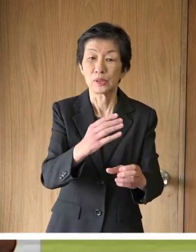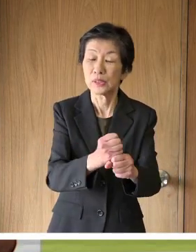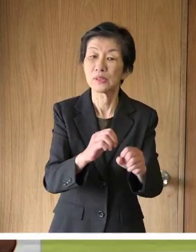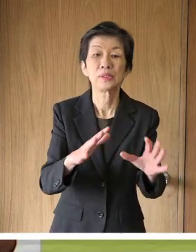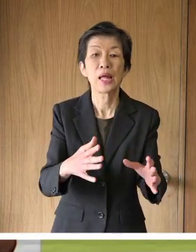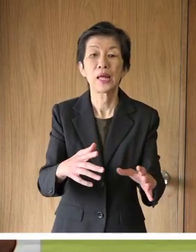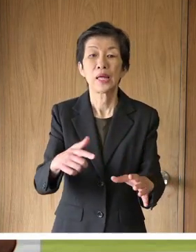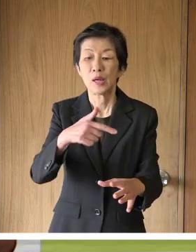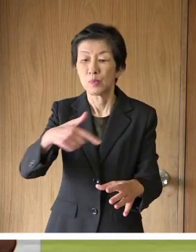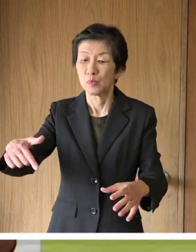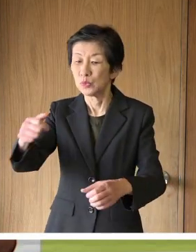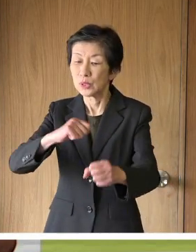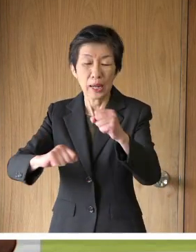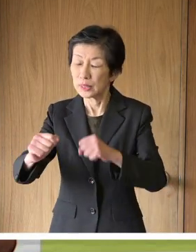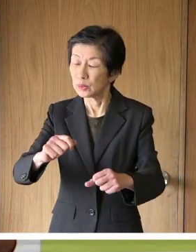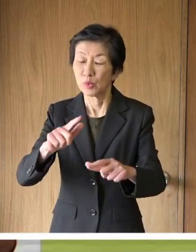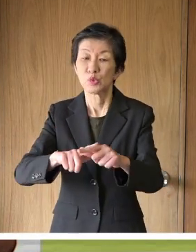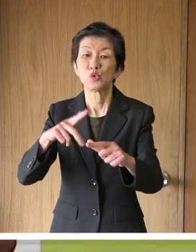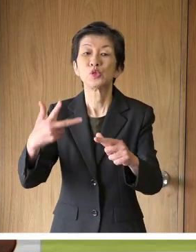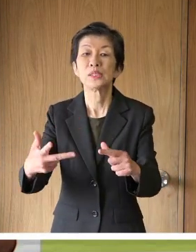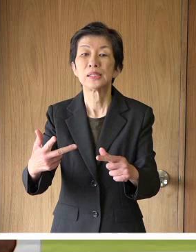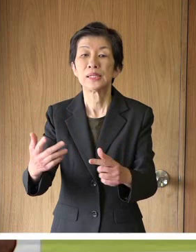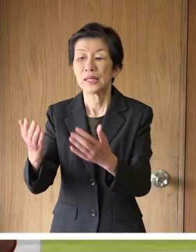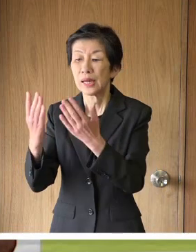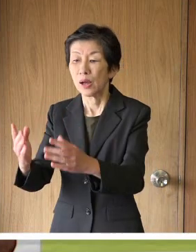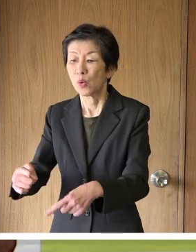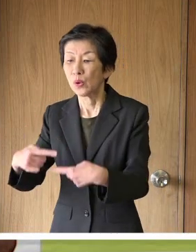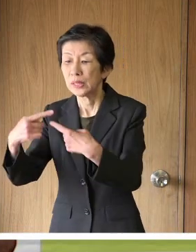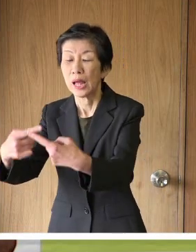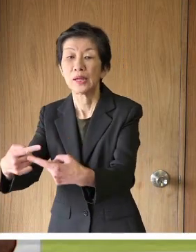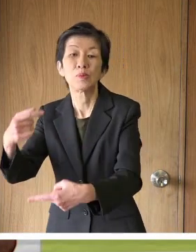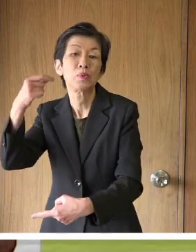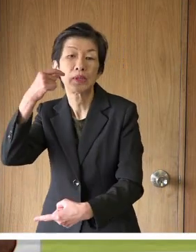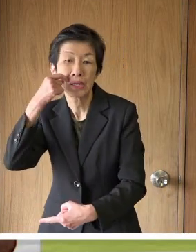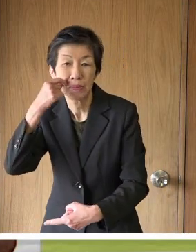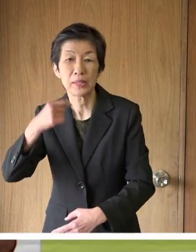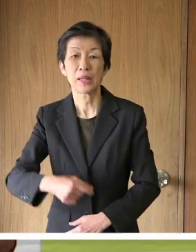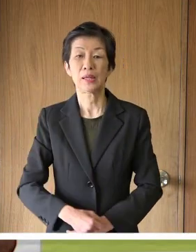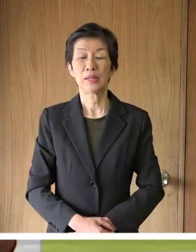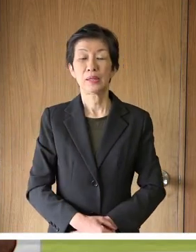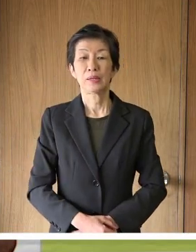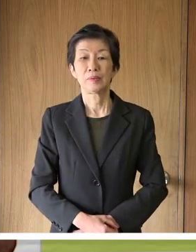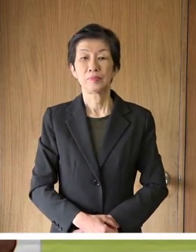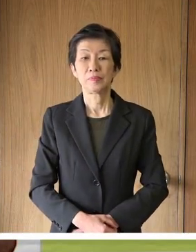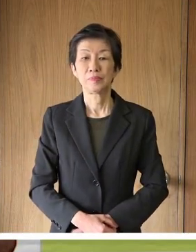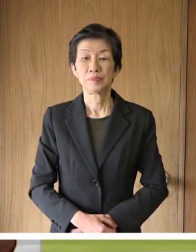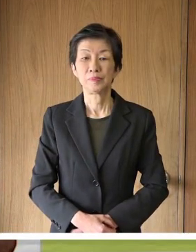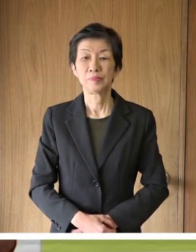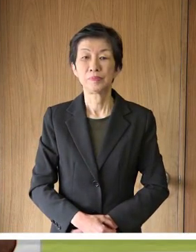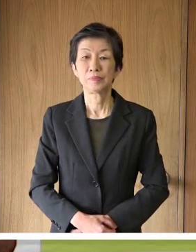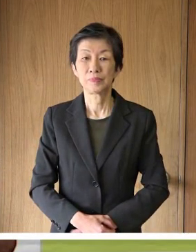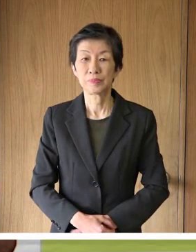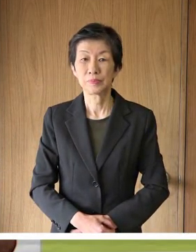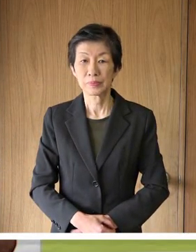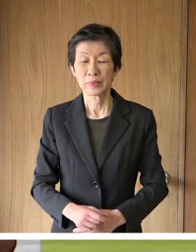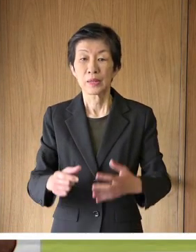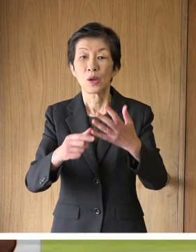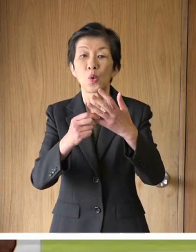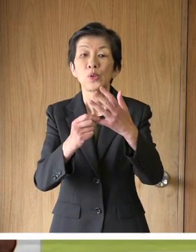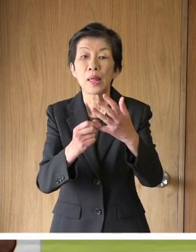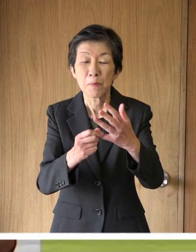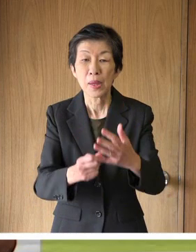活動学校施設の開放は実施いたしません最後5点